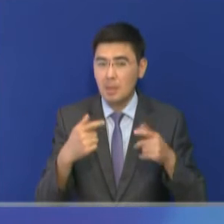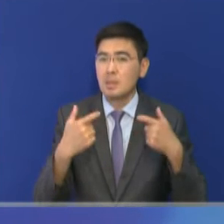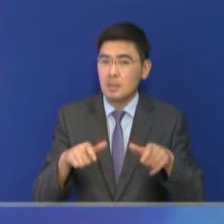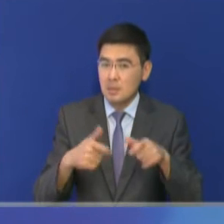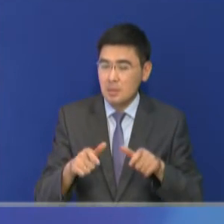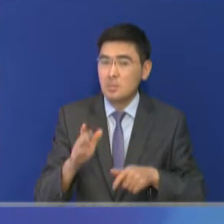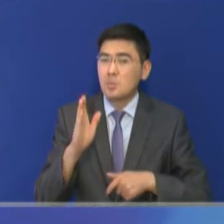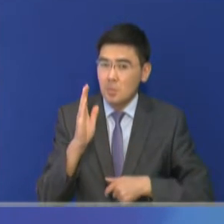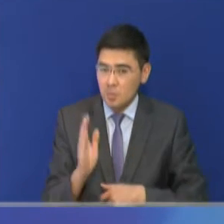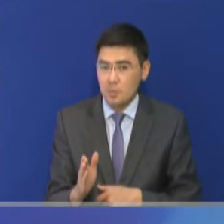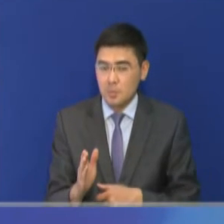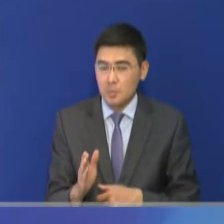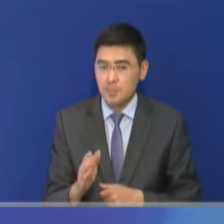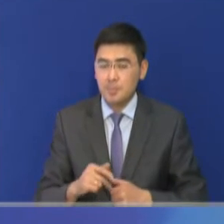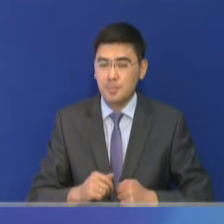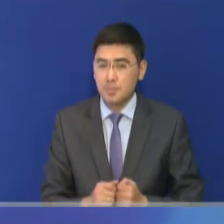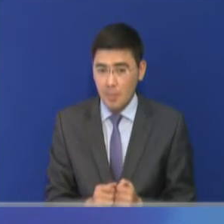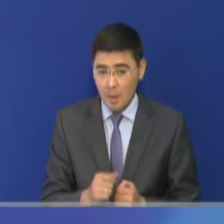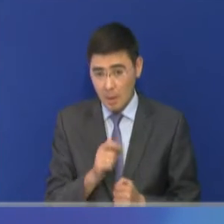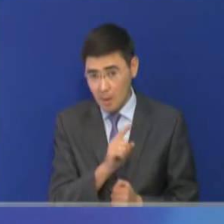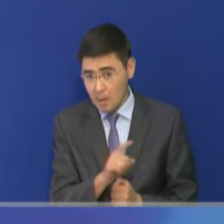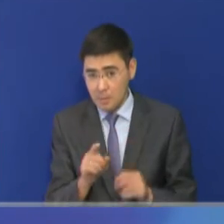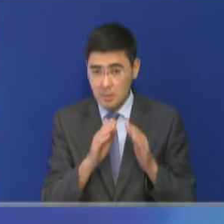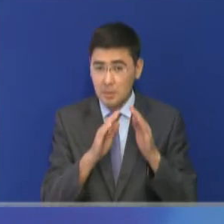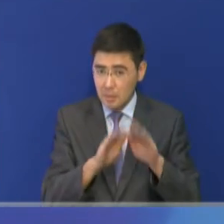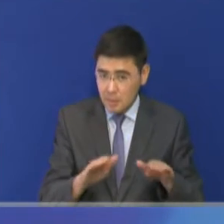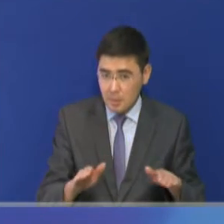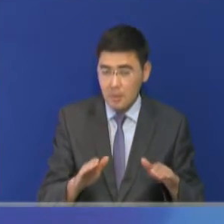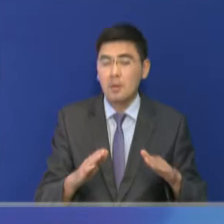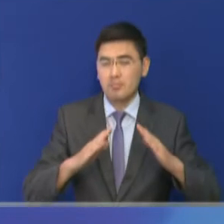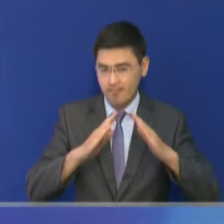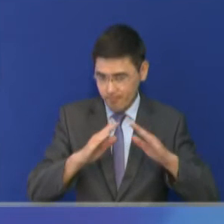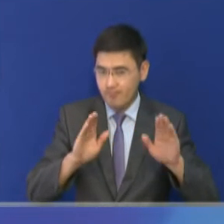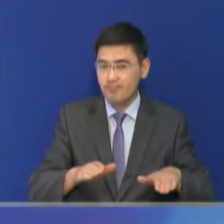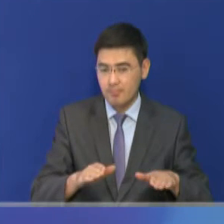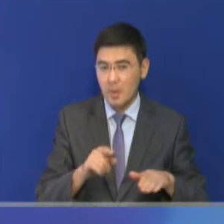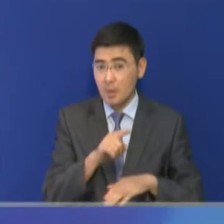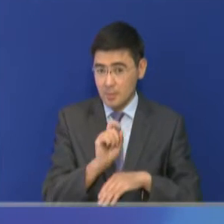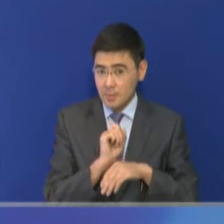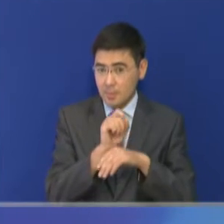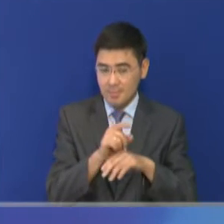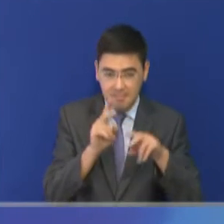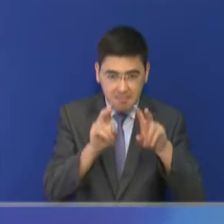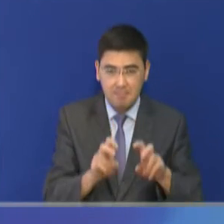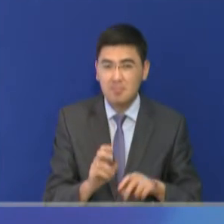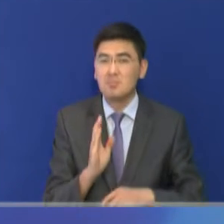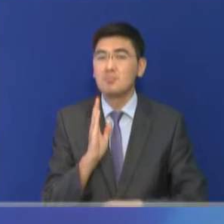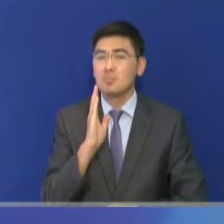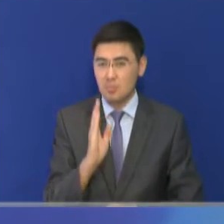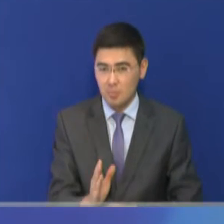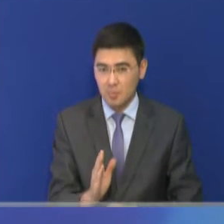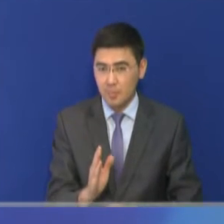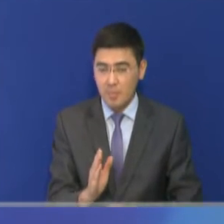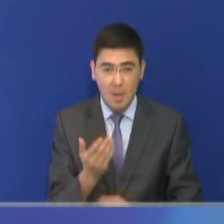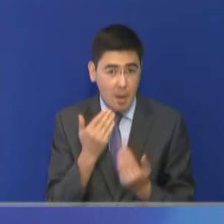четверть. Все проводится по-прежнему, дистанционно. Ну а выпускники готовятся к сдаче единого национального тестирования. Что же касается